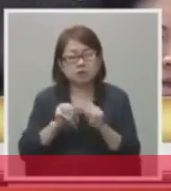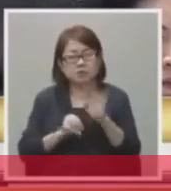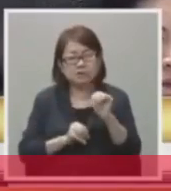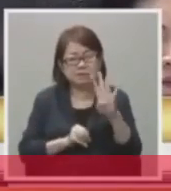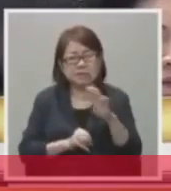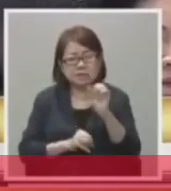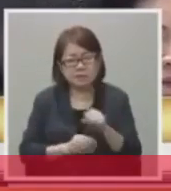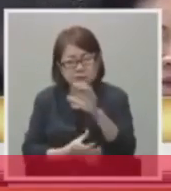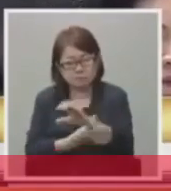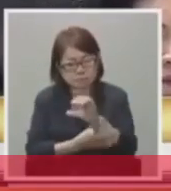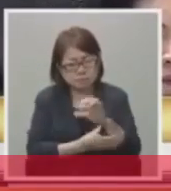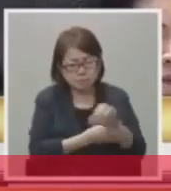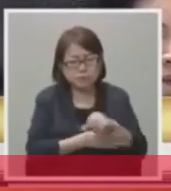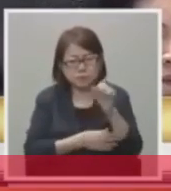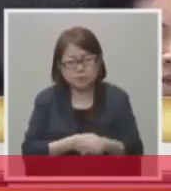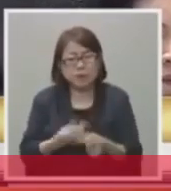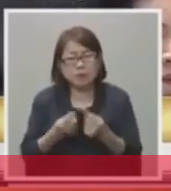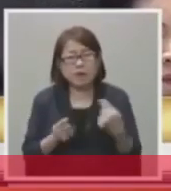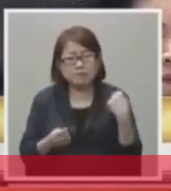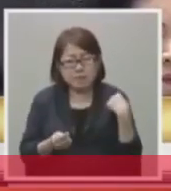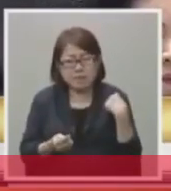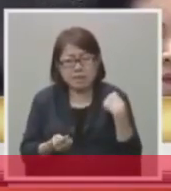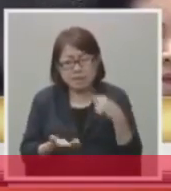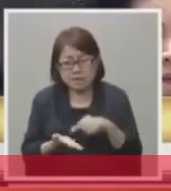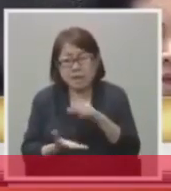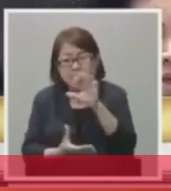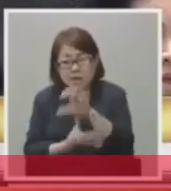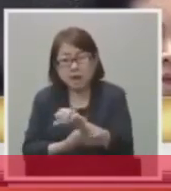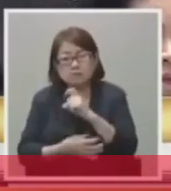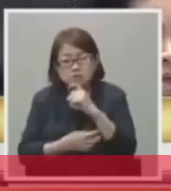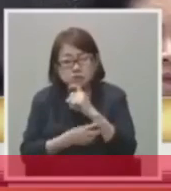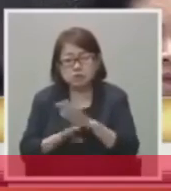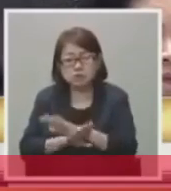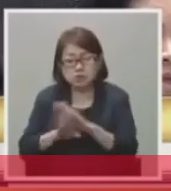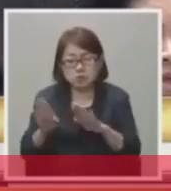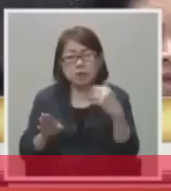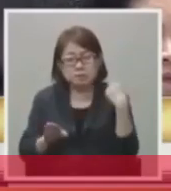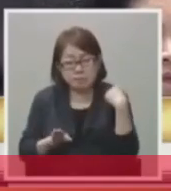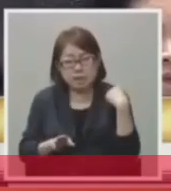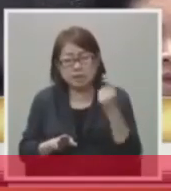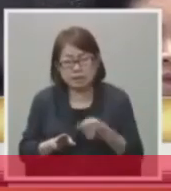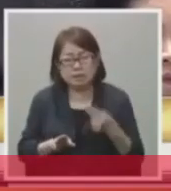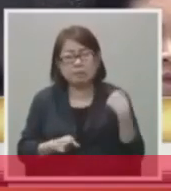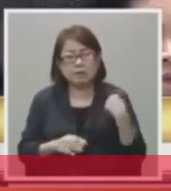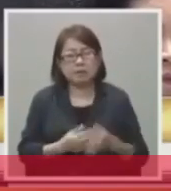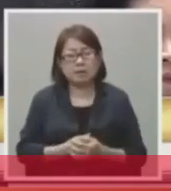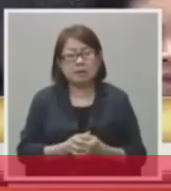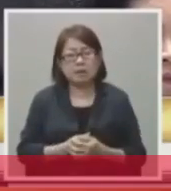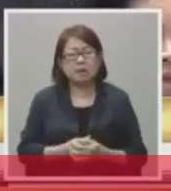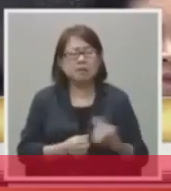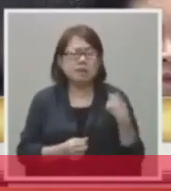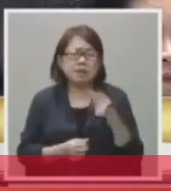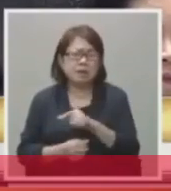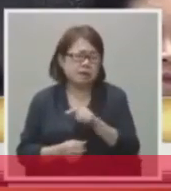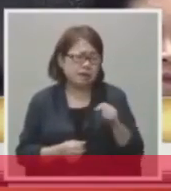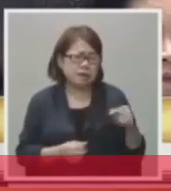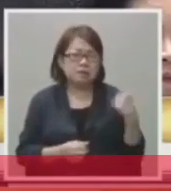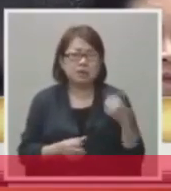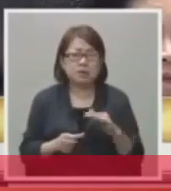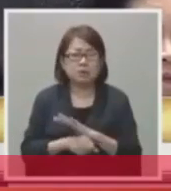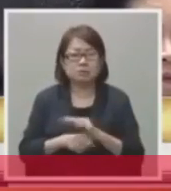งและบางฉบับยังอยู่ยกเลิกก็มีจริงมันมีทั้งนั้นอ่ะ